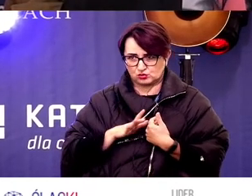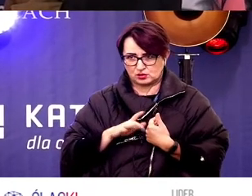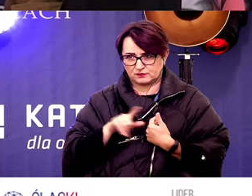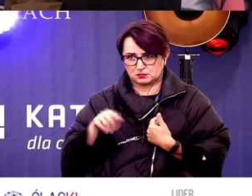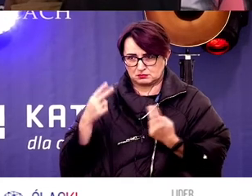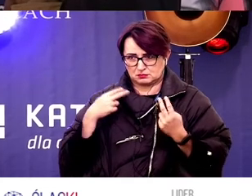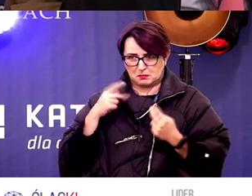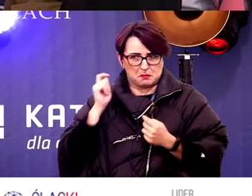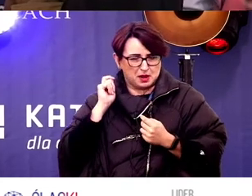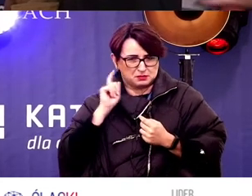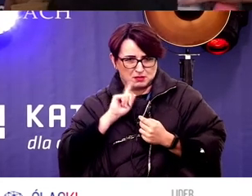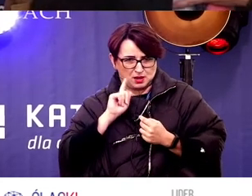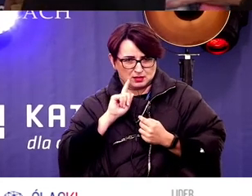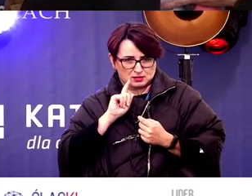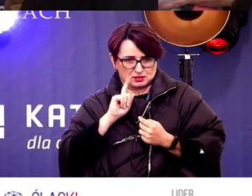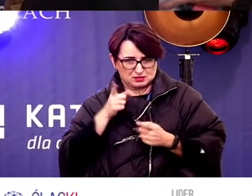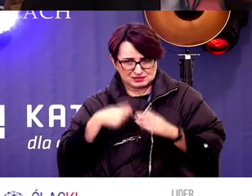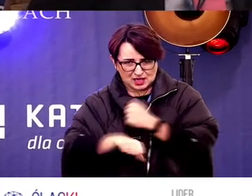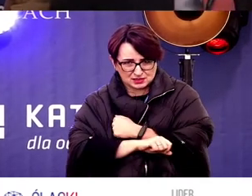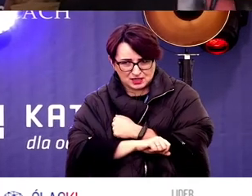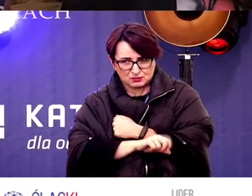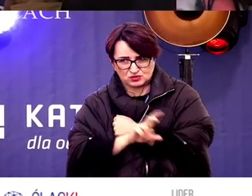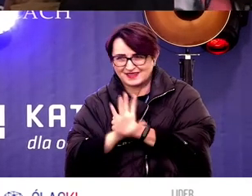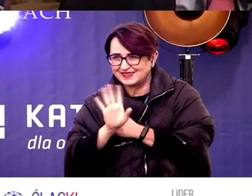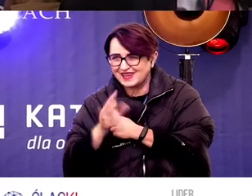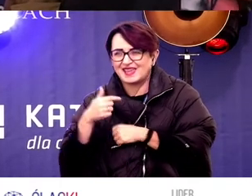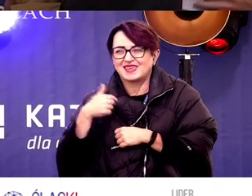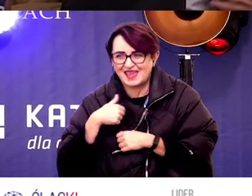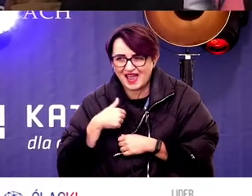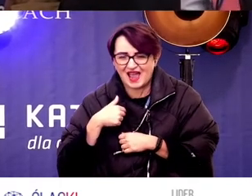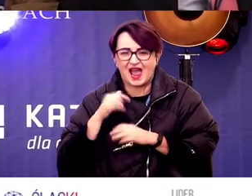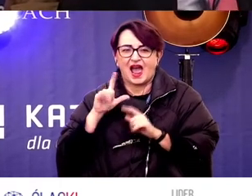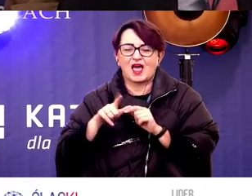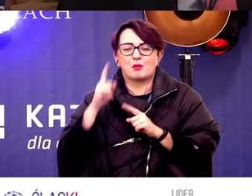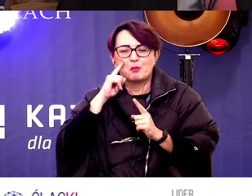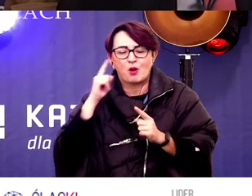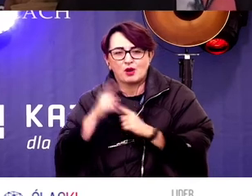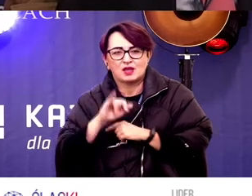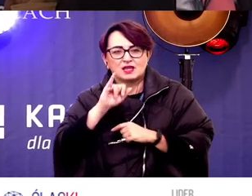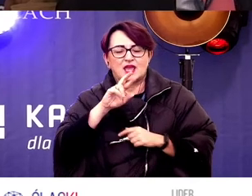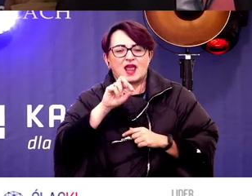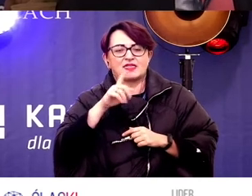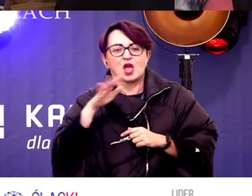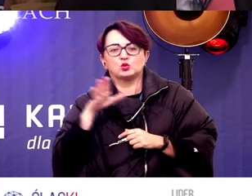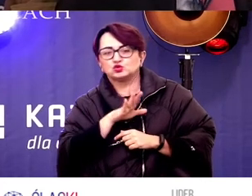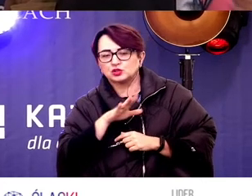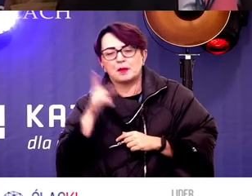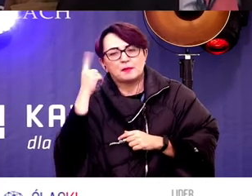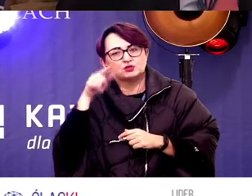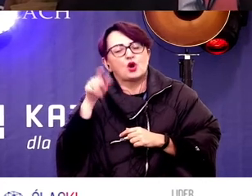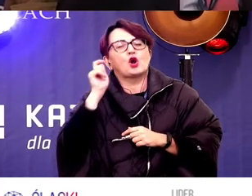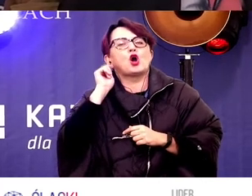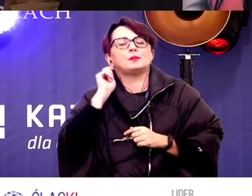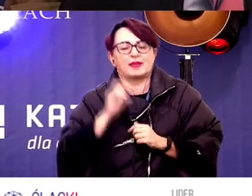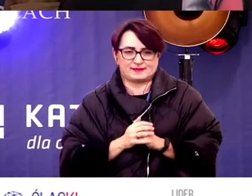konsternacji, to jak to, to pan kogoś zastępuje? Czy ja mówię, nie, to jestem ja, tylko że przez moje imię myśleli, jako że jestem, mam